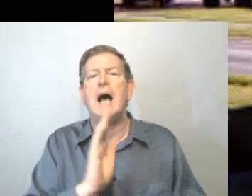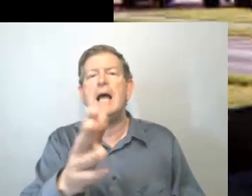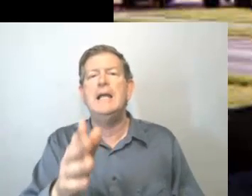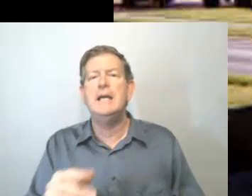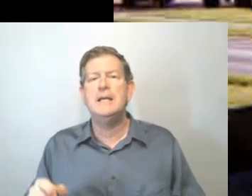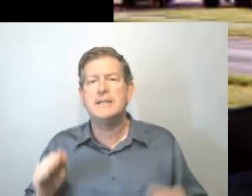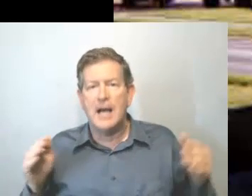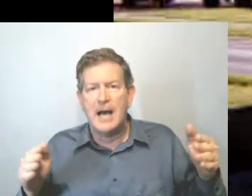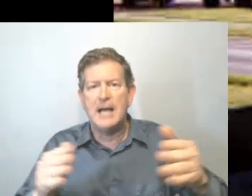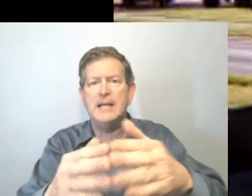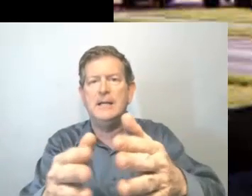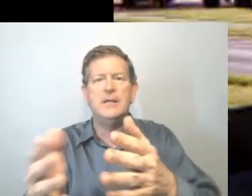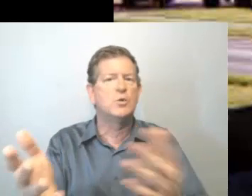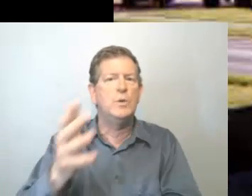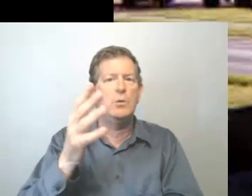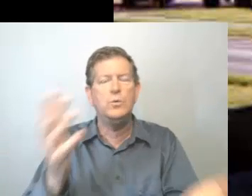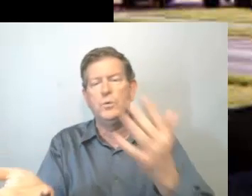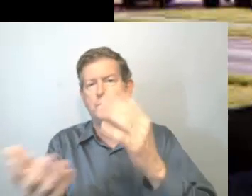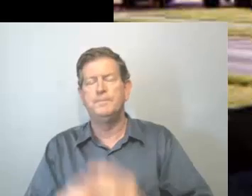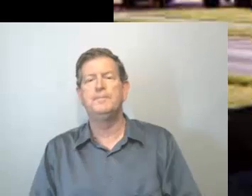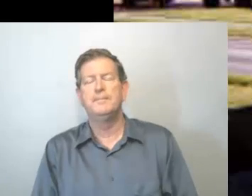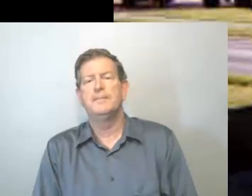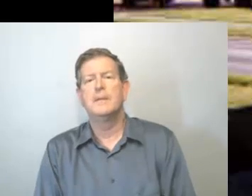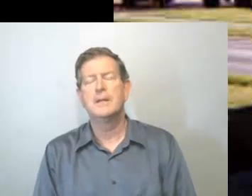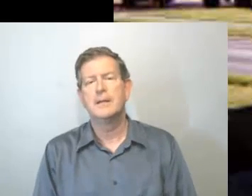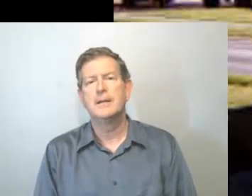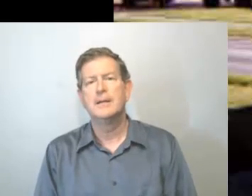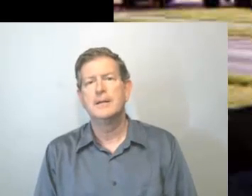vous allez à l'église, oui ou non?